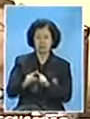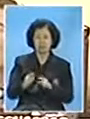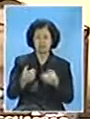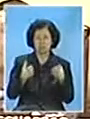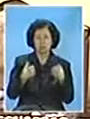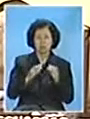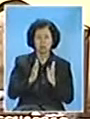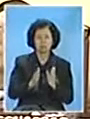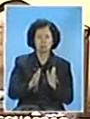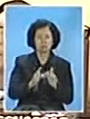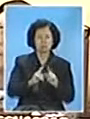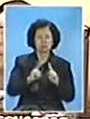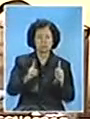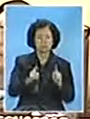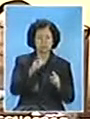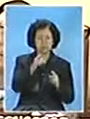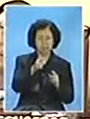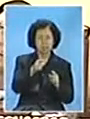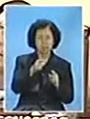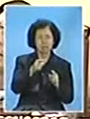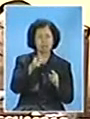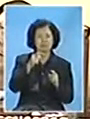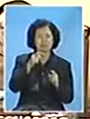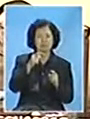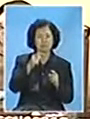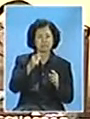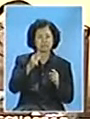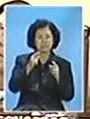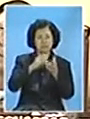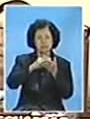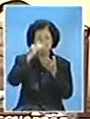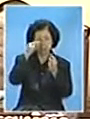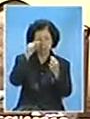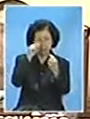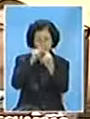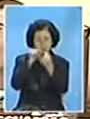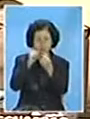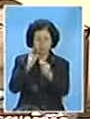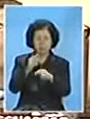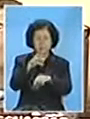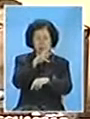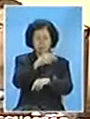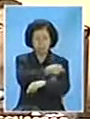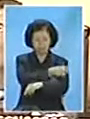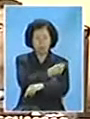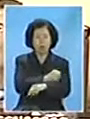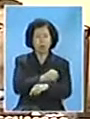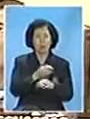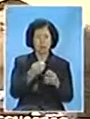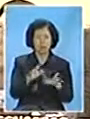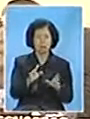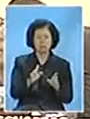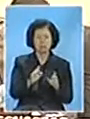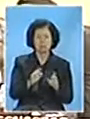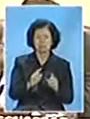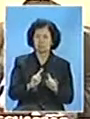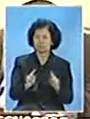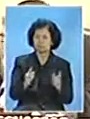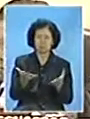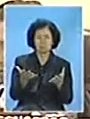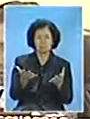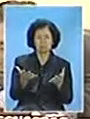อันนี้ข้อเนื่องจากเขามีวุฒิทางการแพทย์หมดมีวุฒิทางการแพทย์ใช่ไหมมีบอเป็นเลยด้วยแล้วเพราะงั้นก็ไม่แตกต่างแ